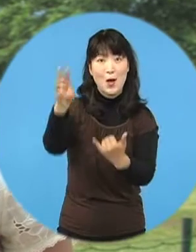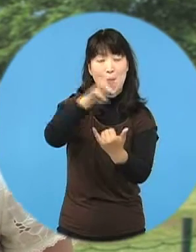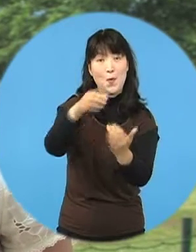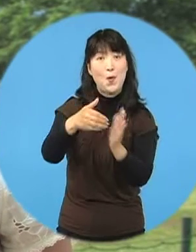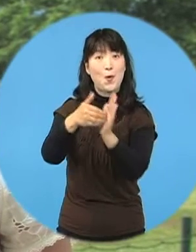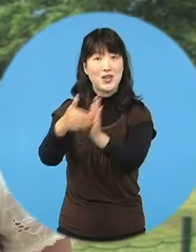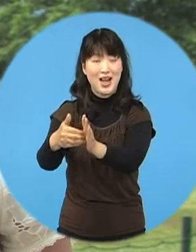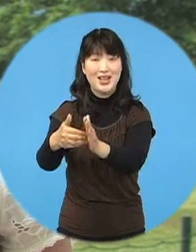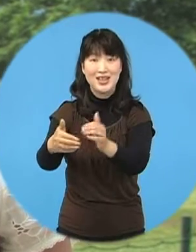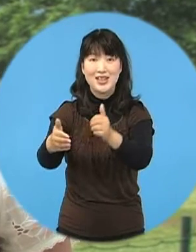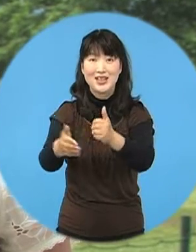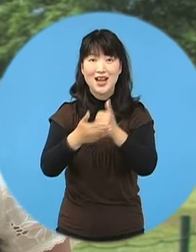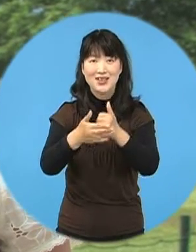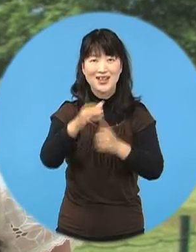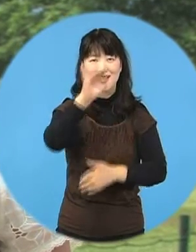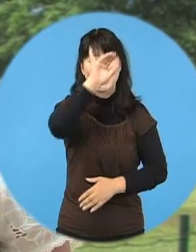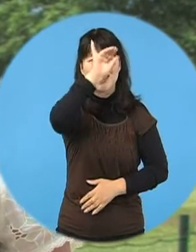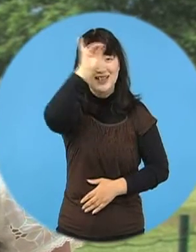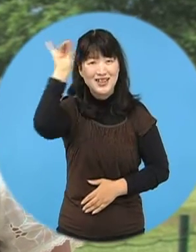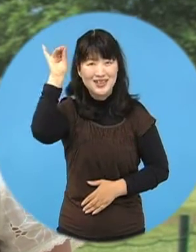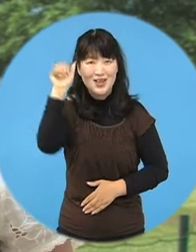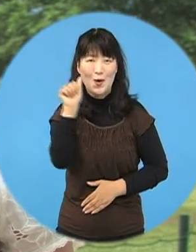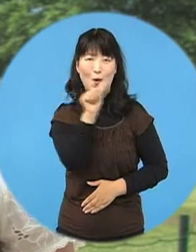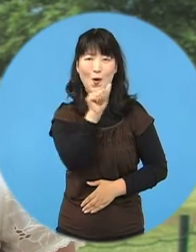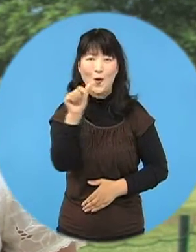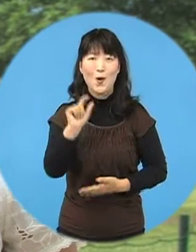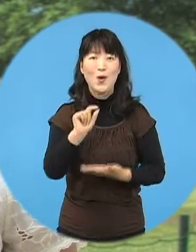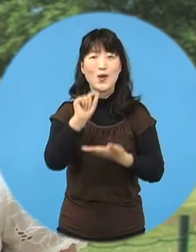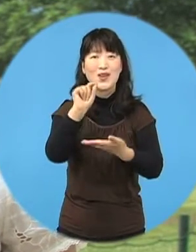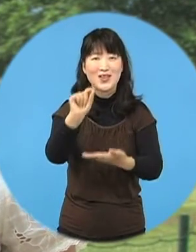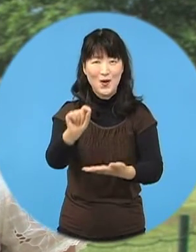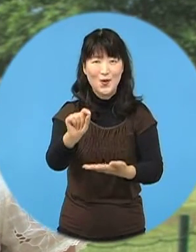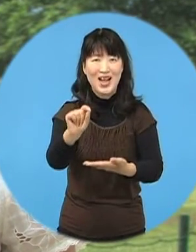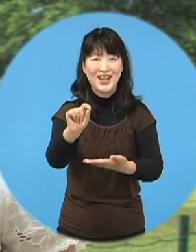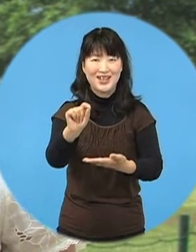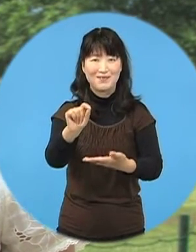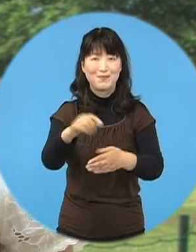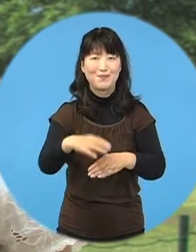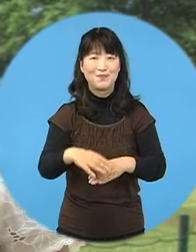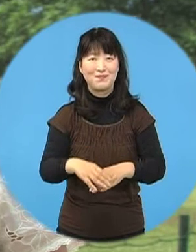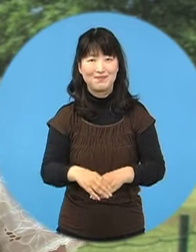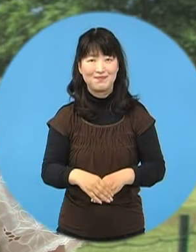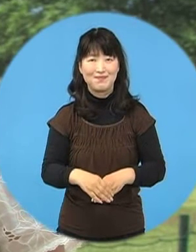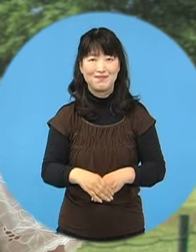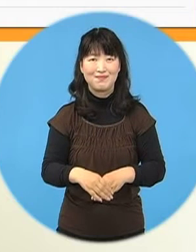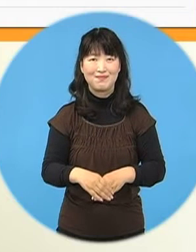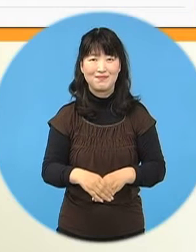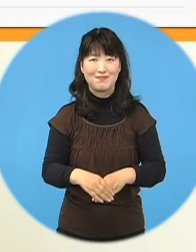防災に役立つ豆知識を紹介する防災一口メモです。